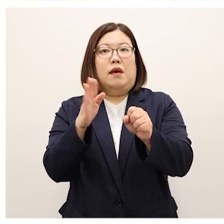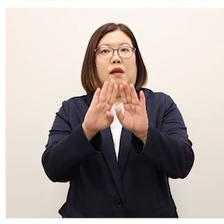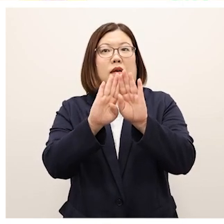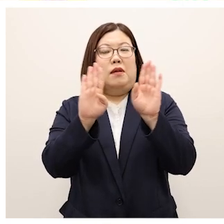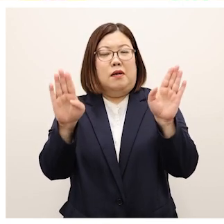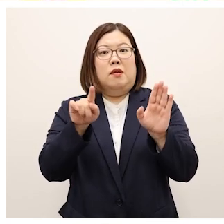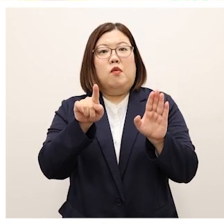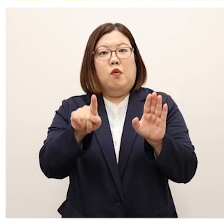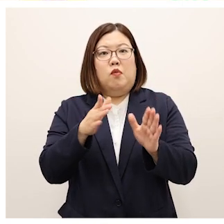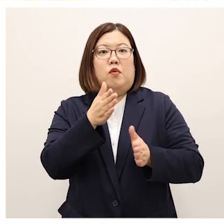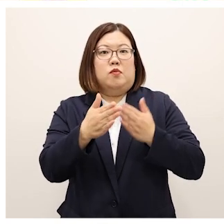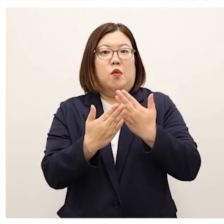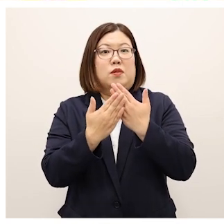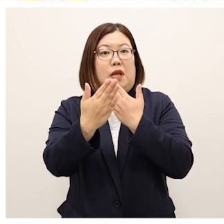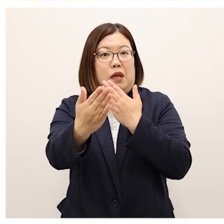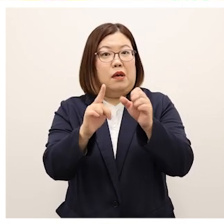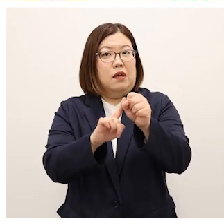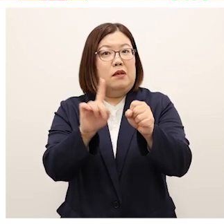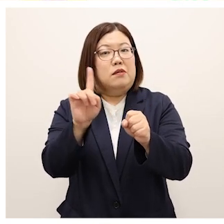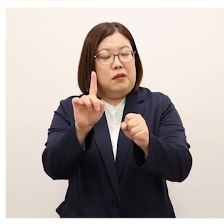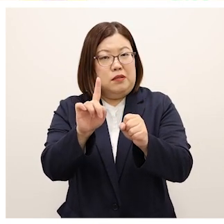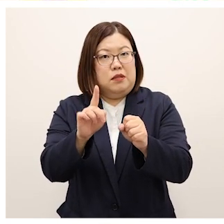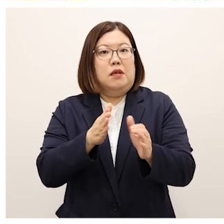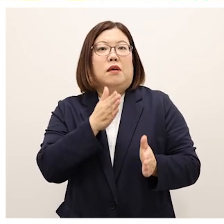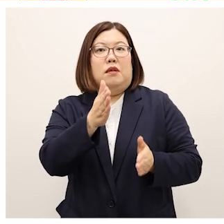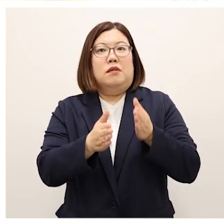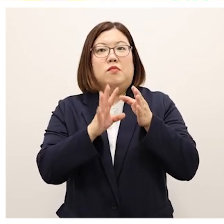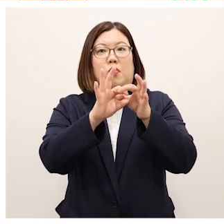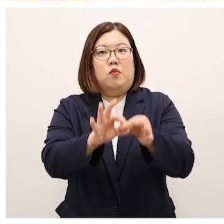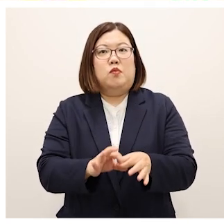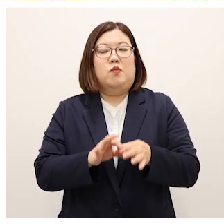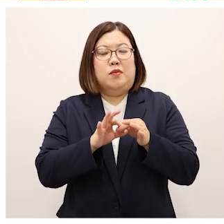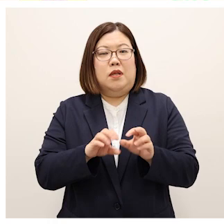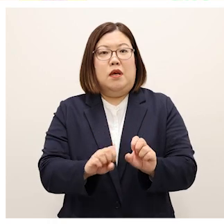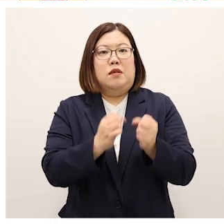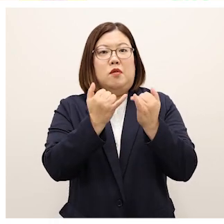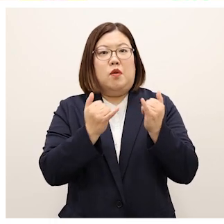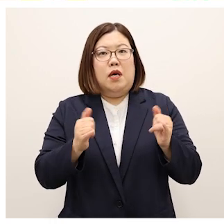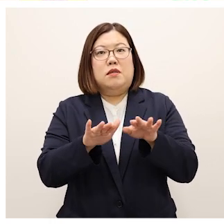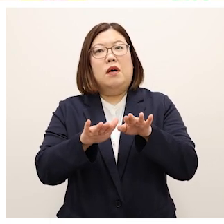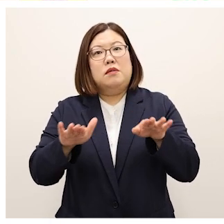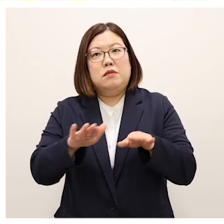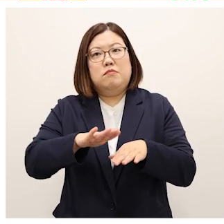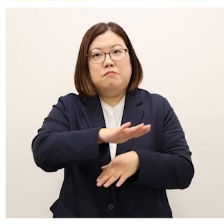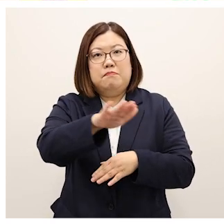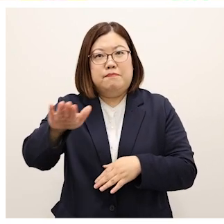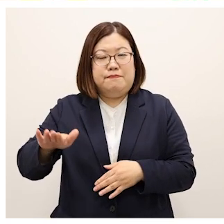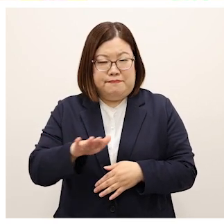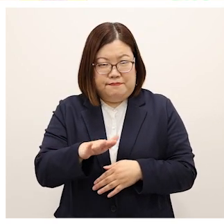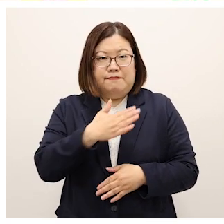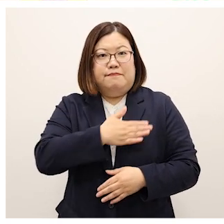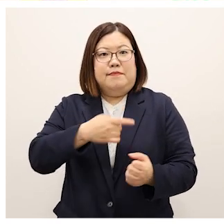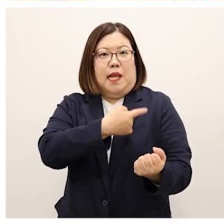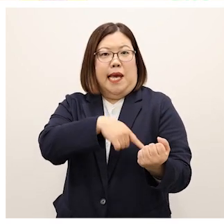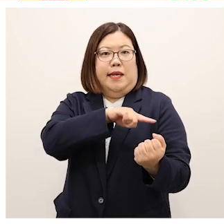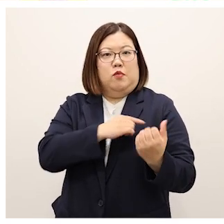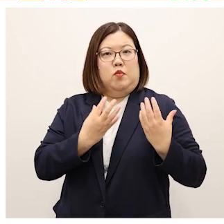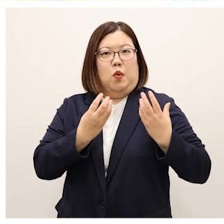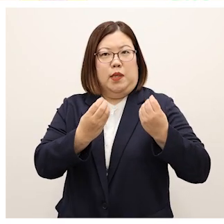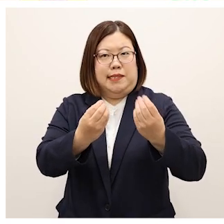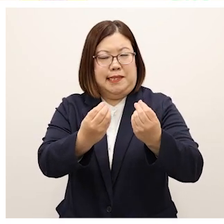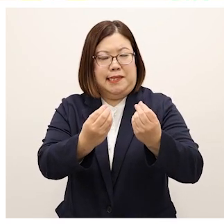。昭和45年から開催しておりますこの大会は、スポーツを通して障害